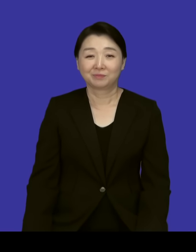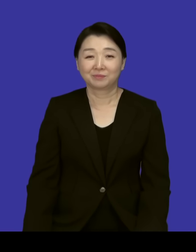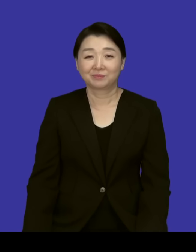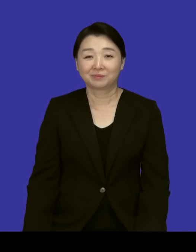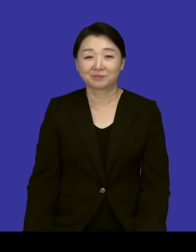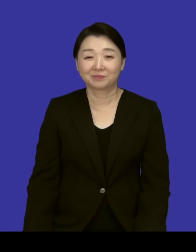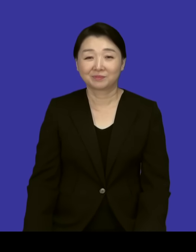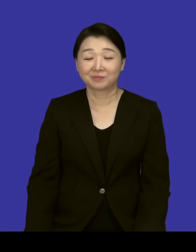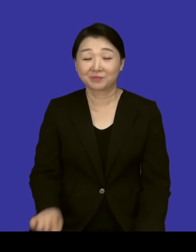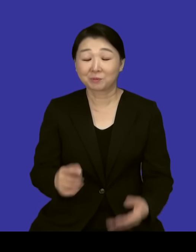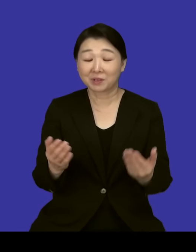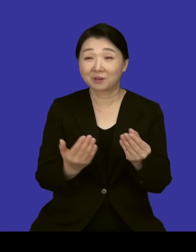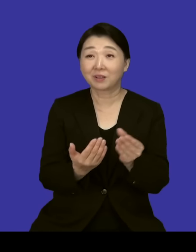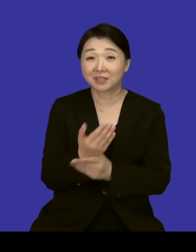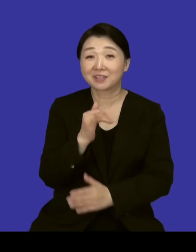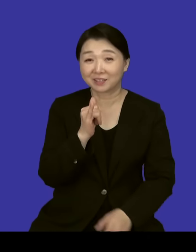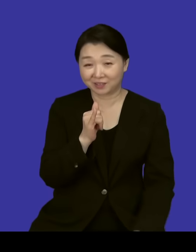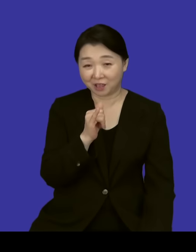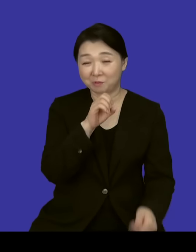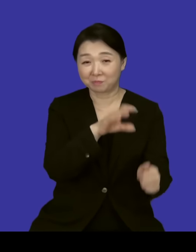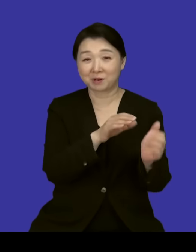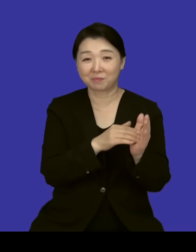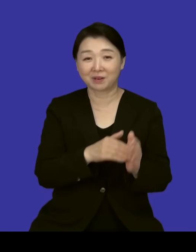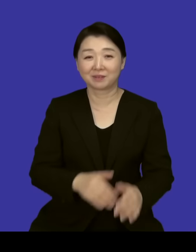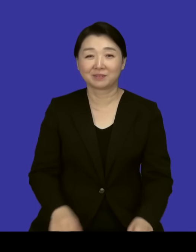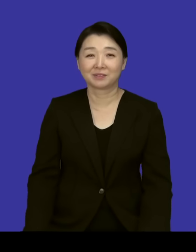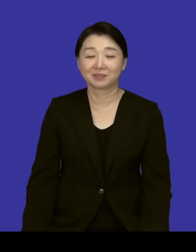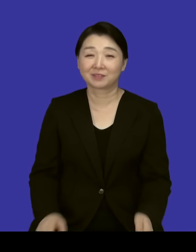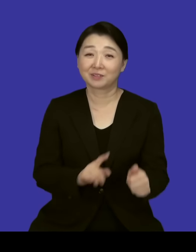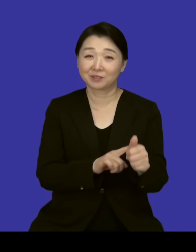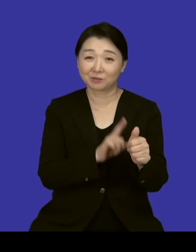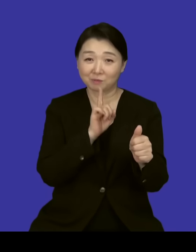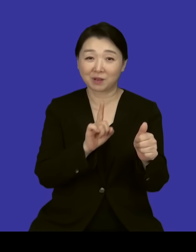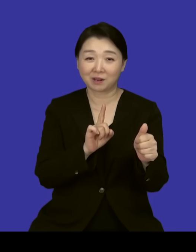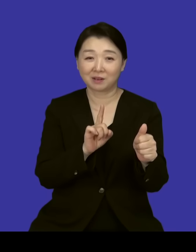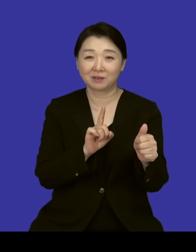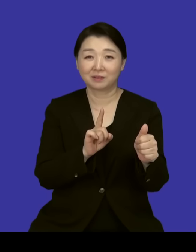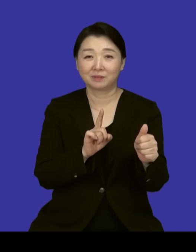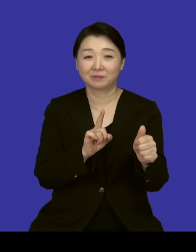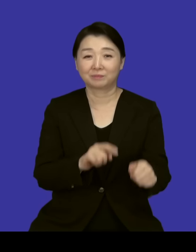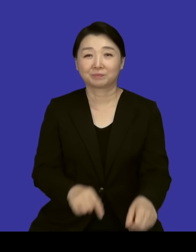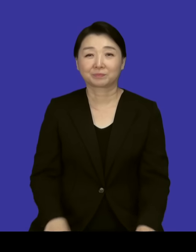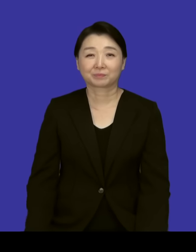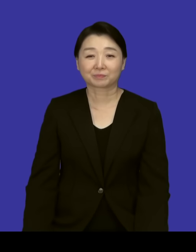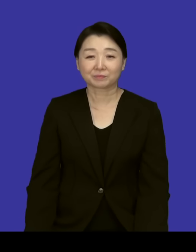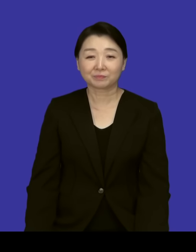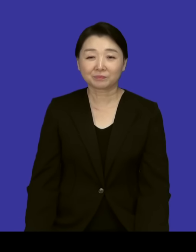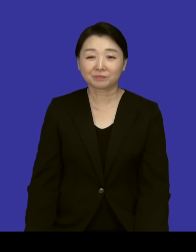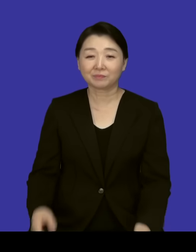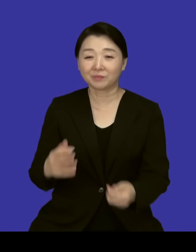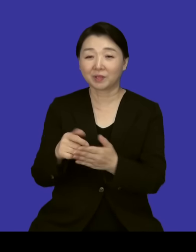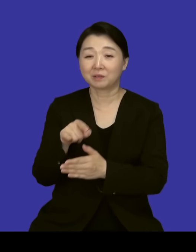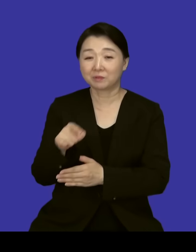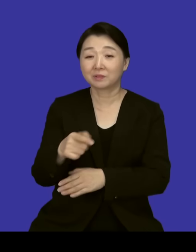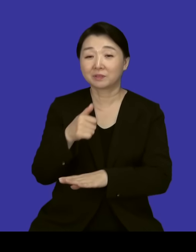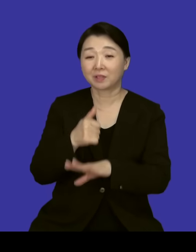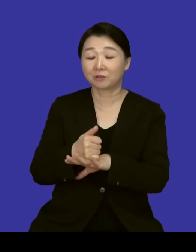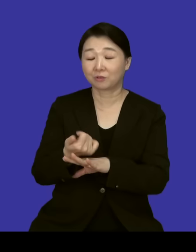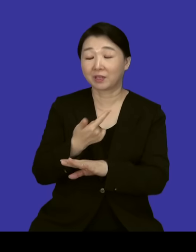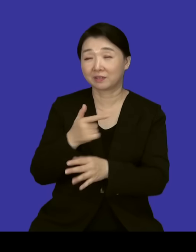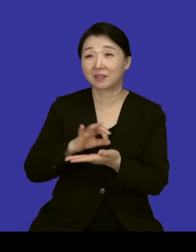정말 이런 일이 생겼다라고 했더니 그 친구가 딱 들으면서 하는 얘기가 하나님이 너를